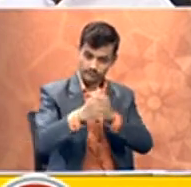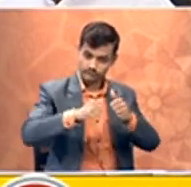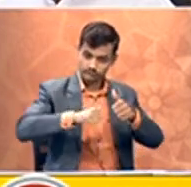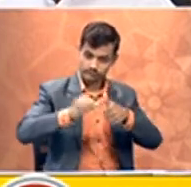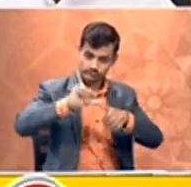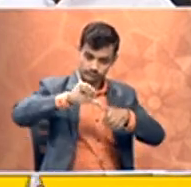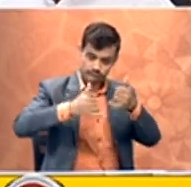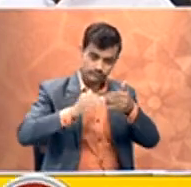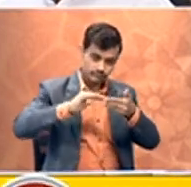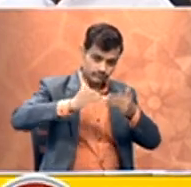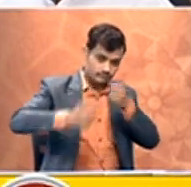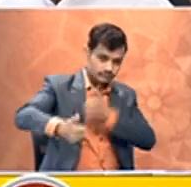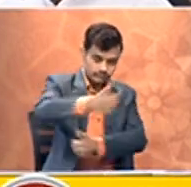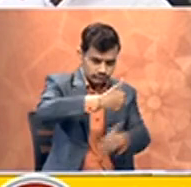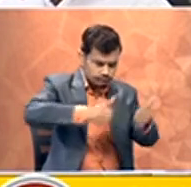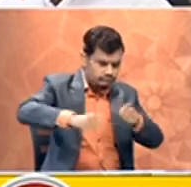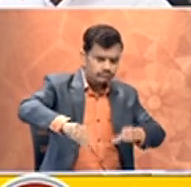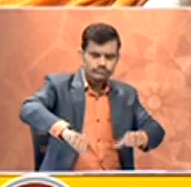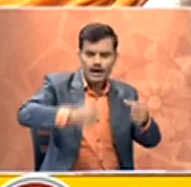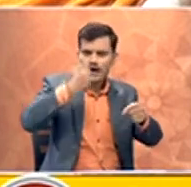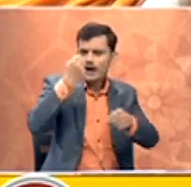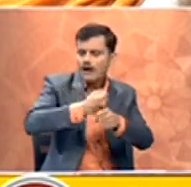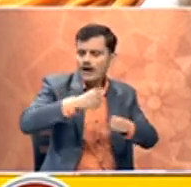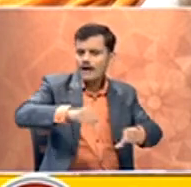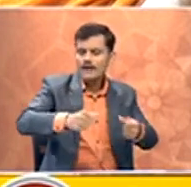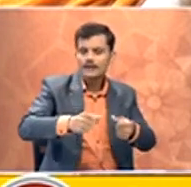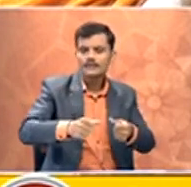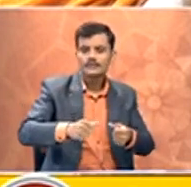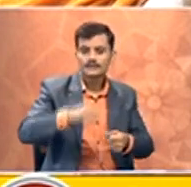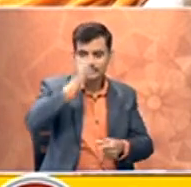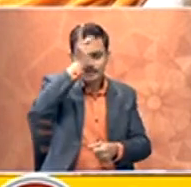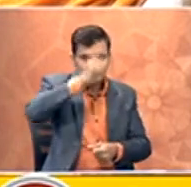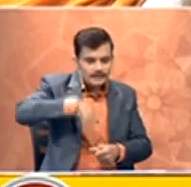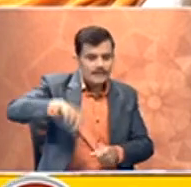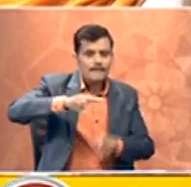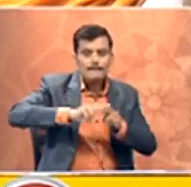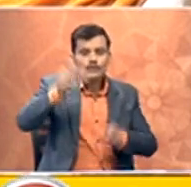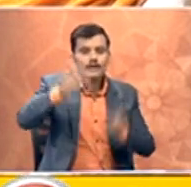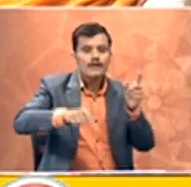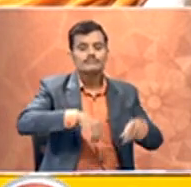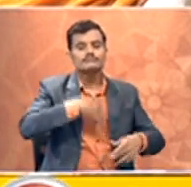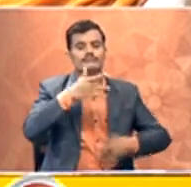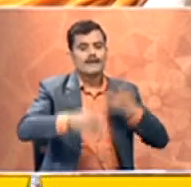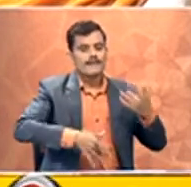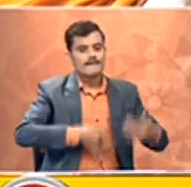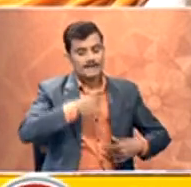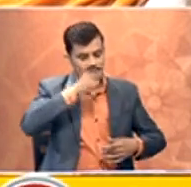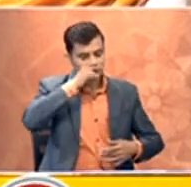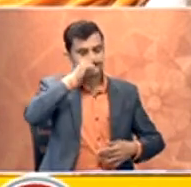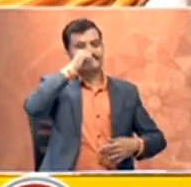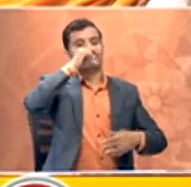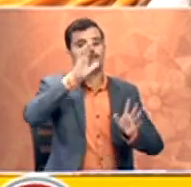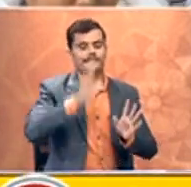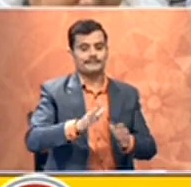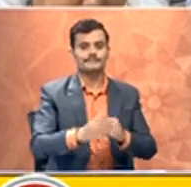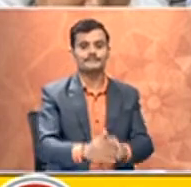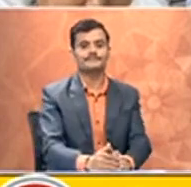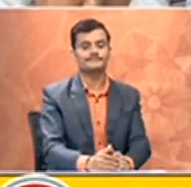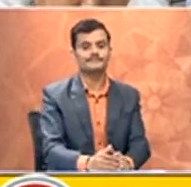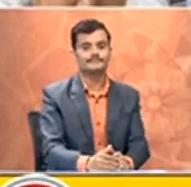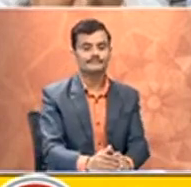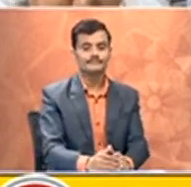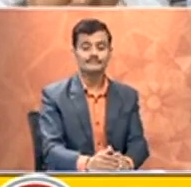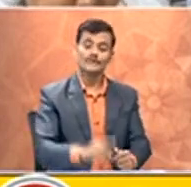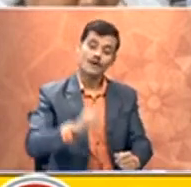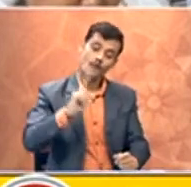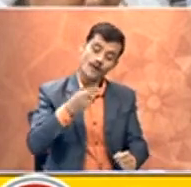में अपने प्रदर्शन से हर देशवासी का सिर गर्व से ऊंचा कर दिया है। तो सबसे